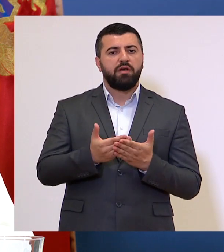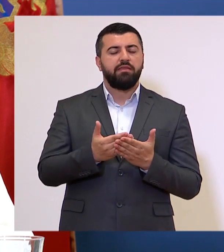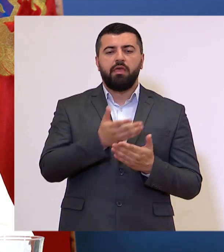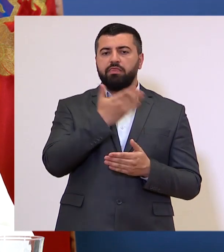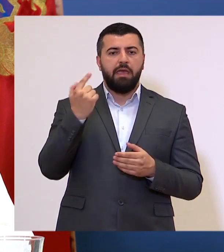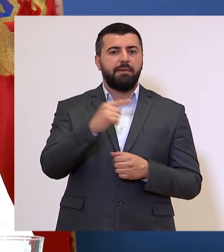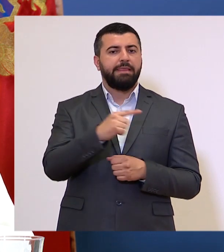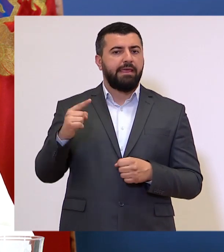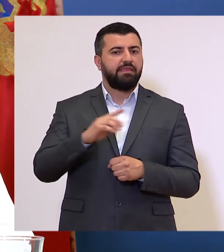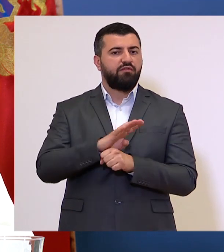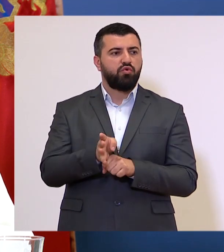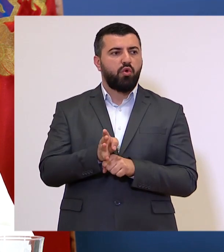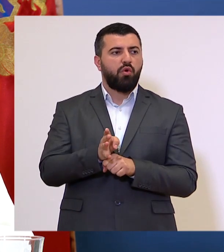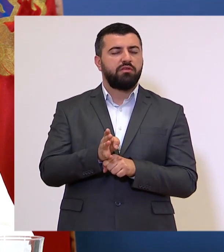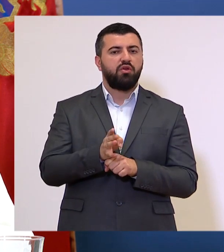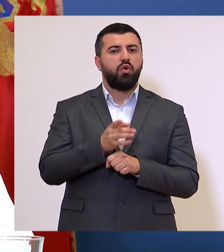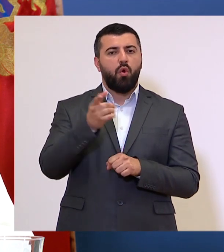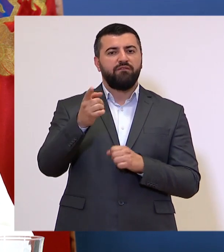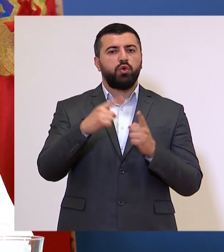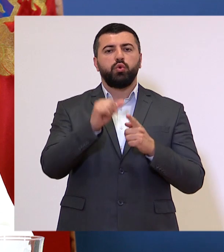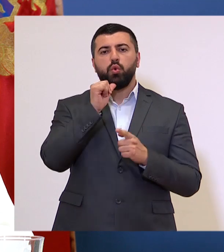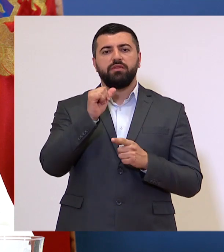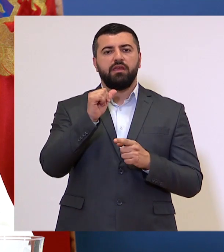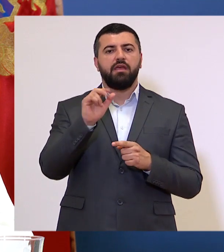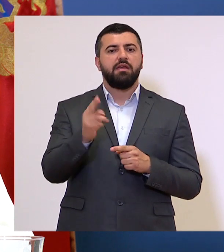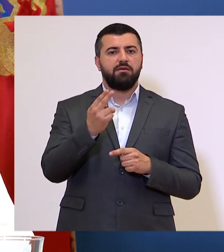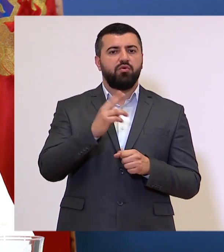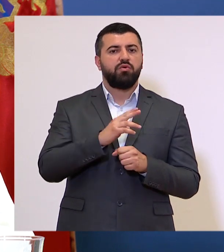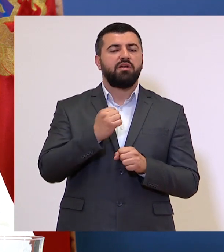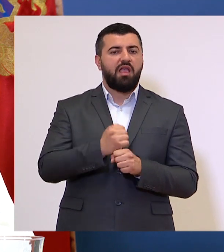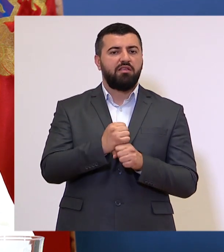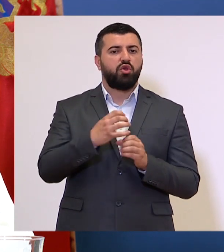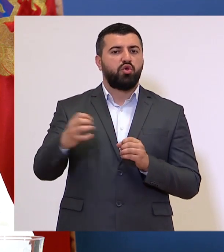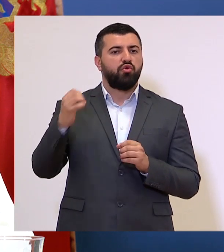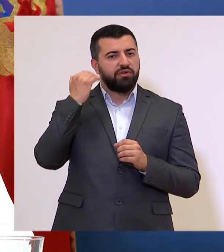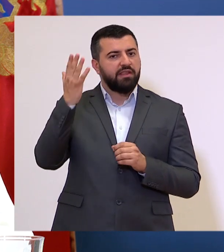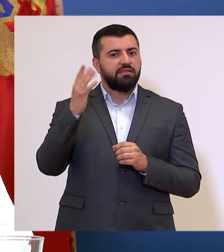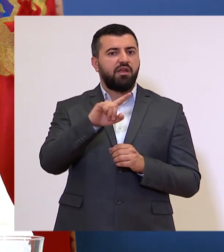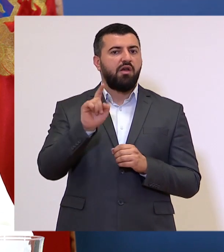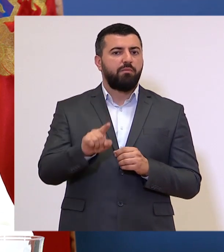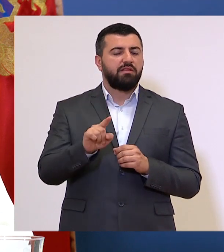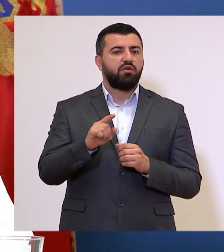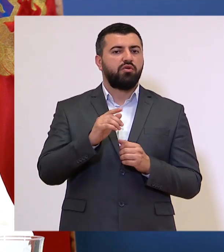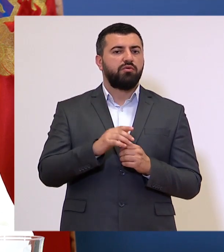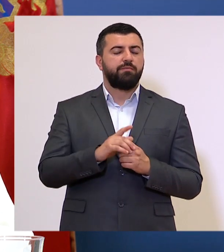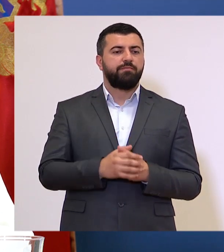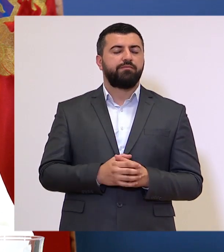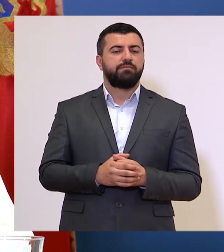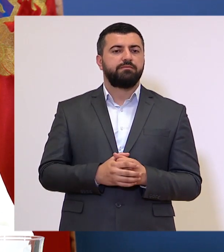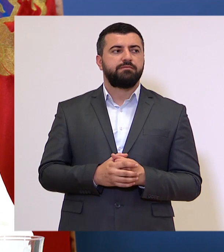odsustvo, znači negativne su, osim kod ove iz Tuzi gdje je test u radu. Još nije gotovo do početka presa